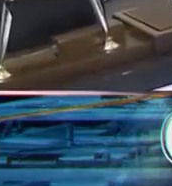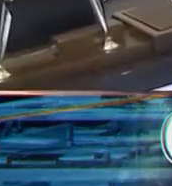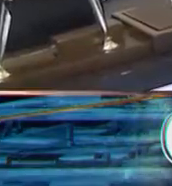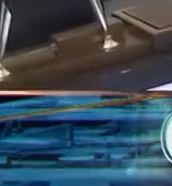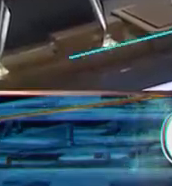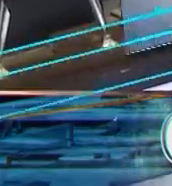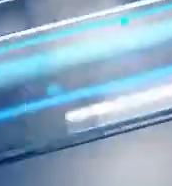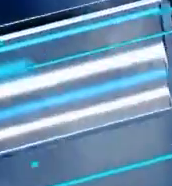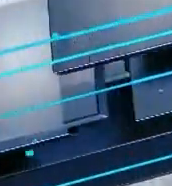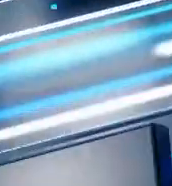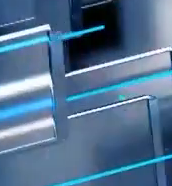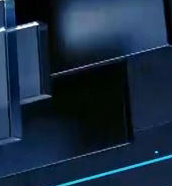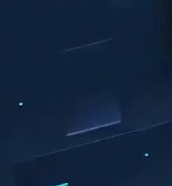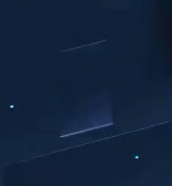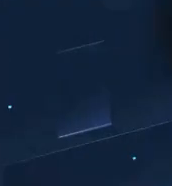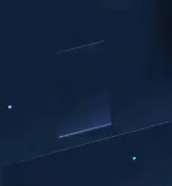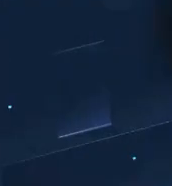дело.